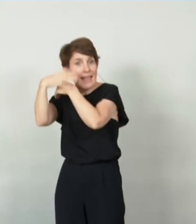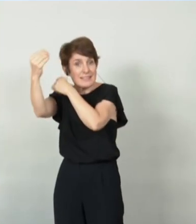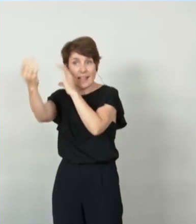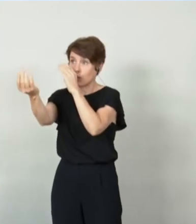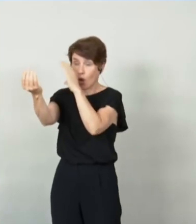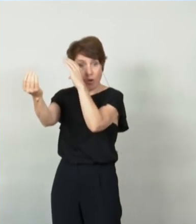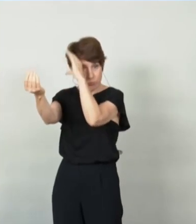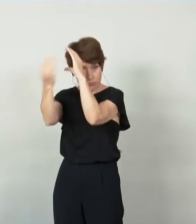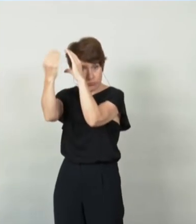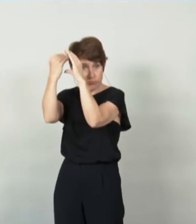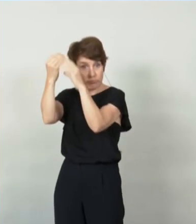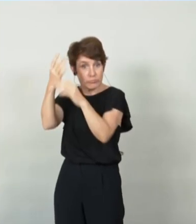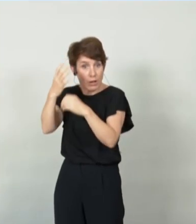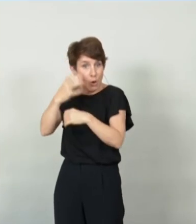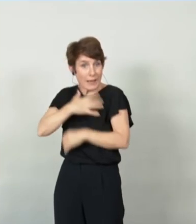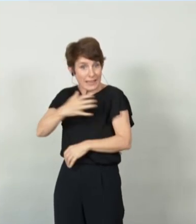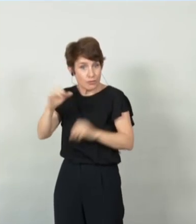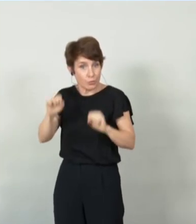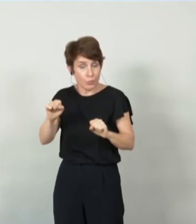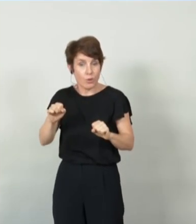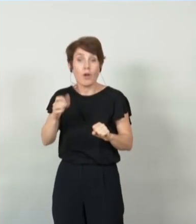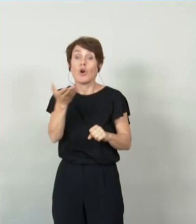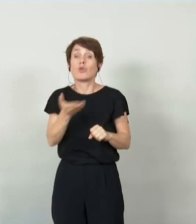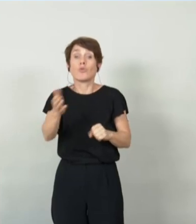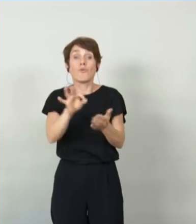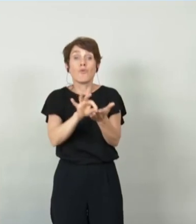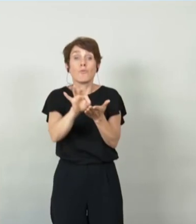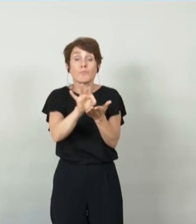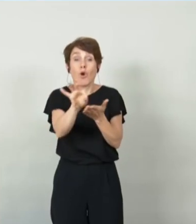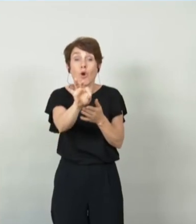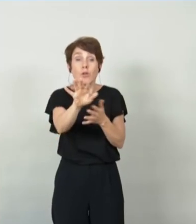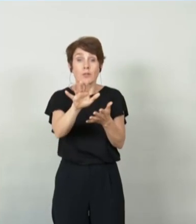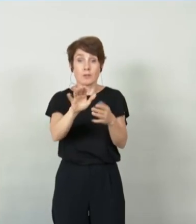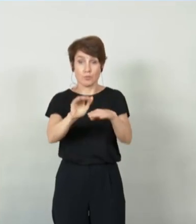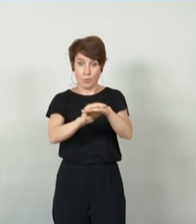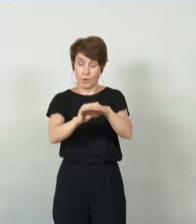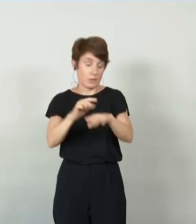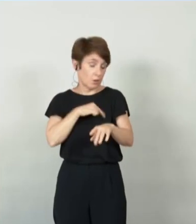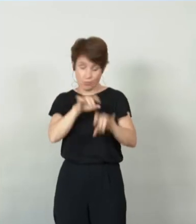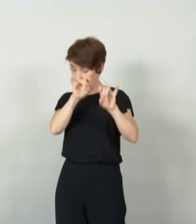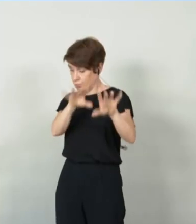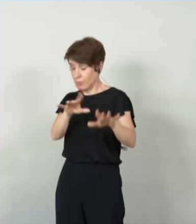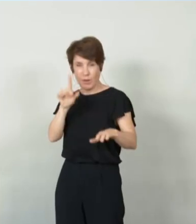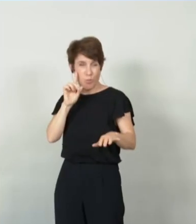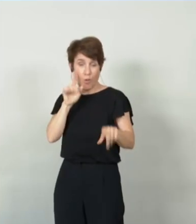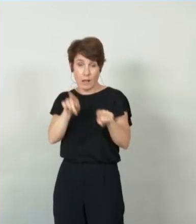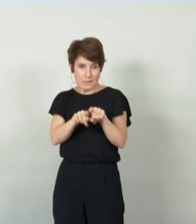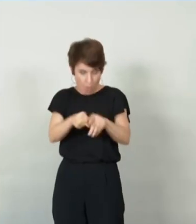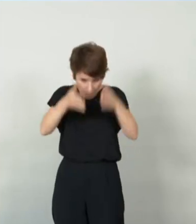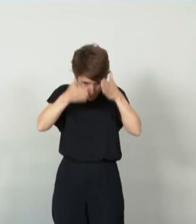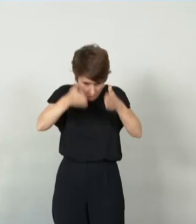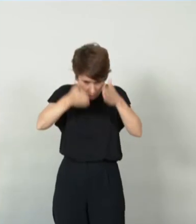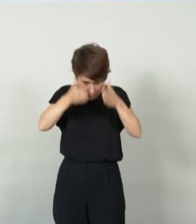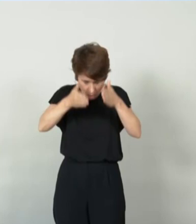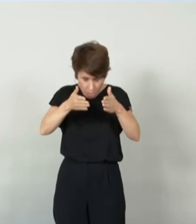opposons nous à ce que vous définissez comme orientation politique parce que ce sont des carcans c'est une bureaucratie nous pensons que les coopérations